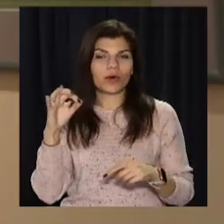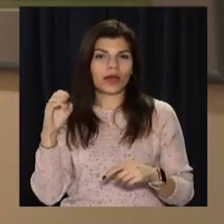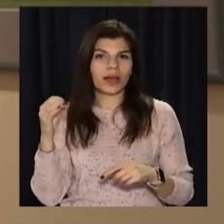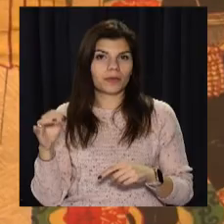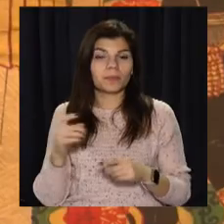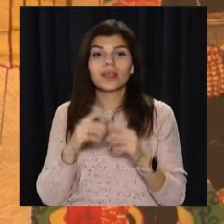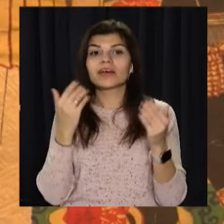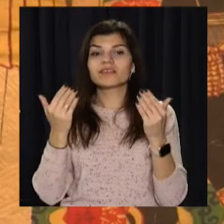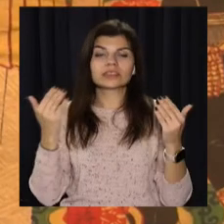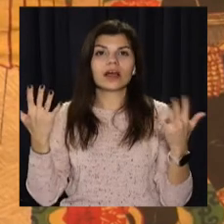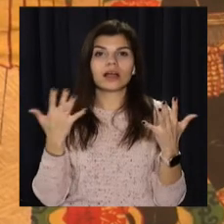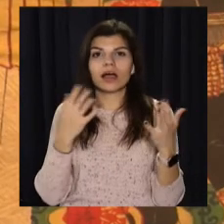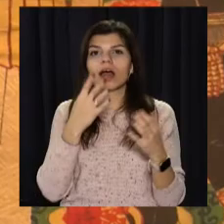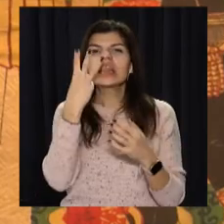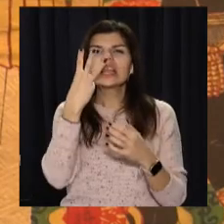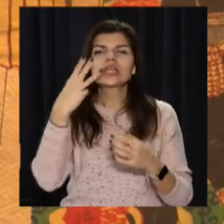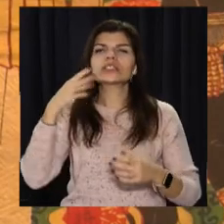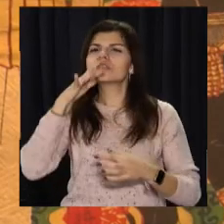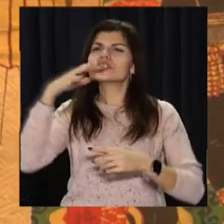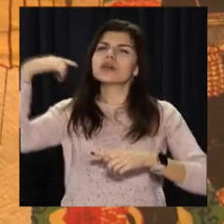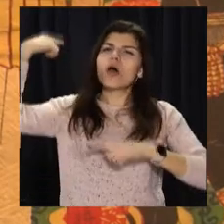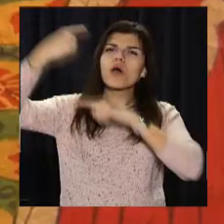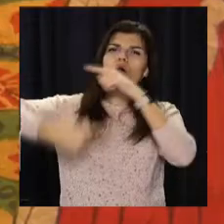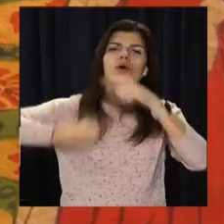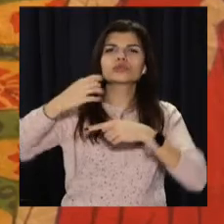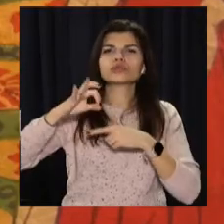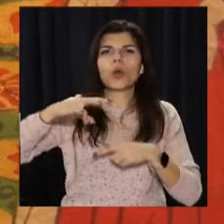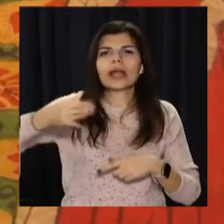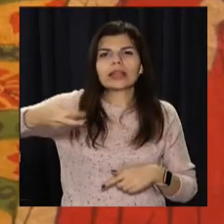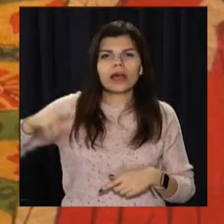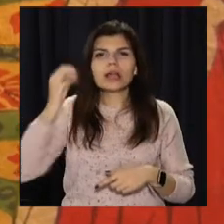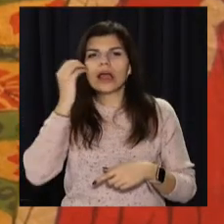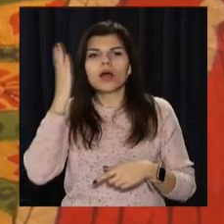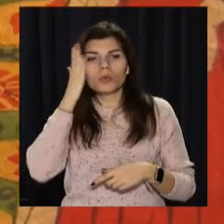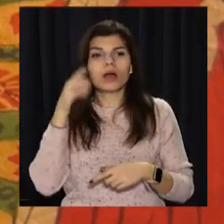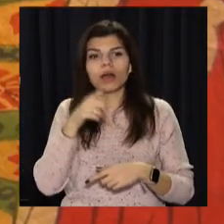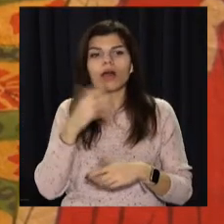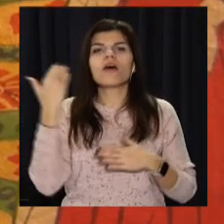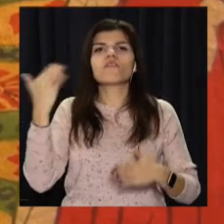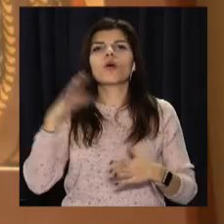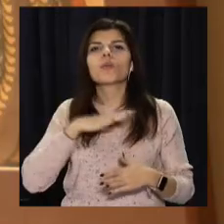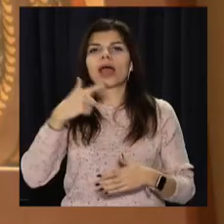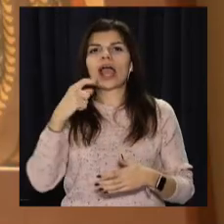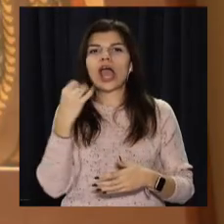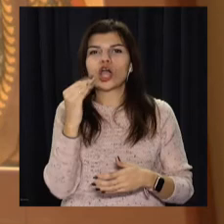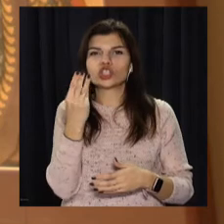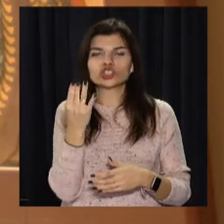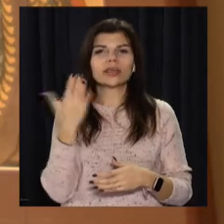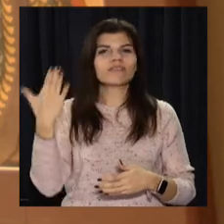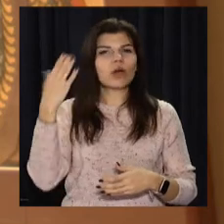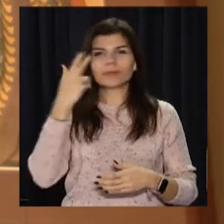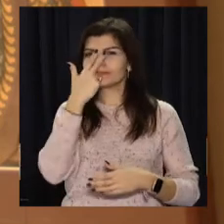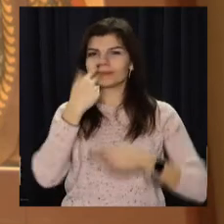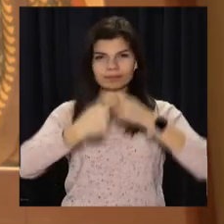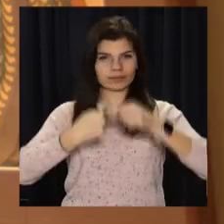виставка, яка поєднує три століття японської ксилографії. На 200 полотен – образи самураїв та гейш, сцени з вистав театру Кабукі